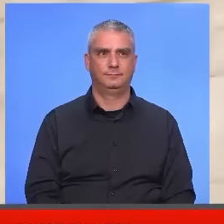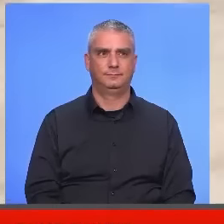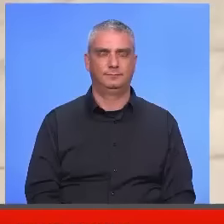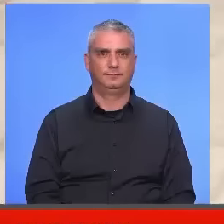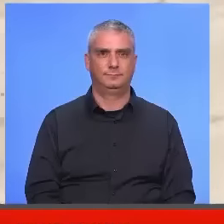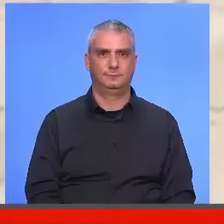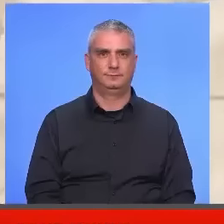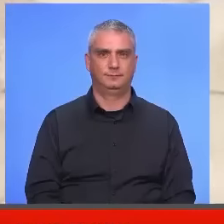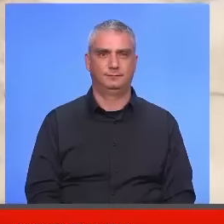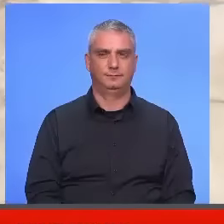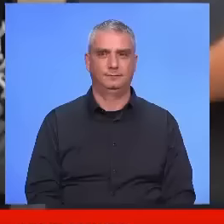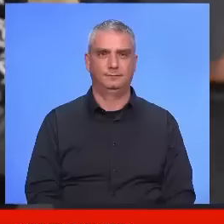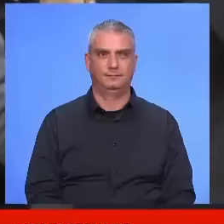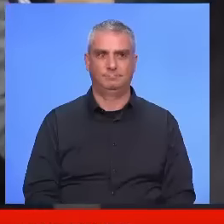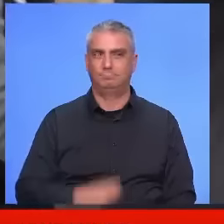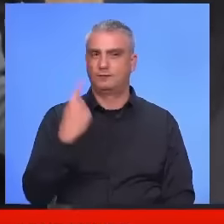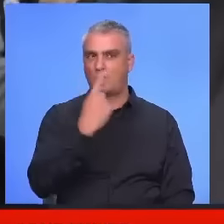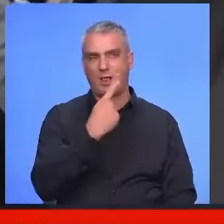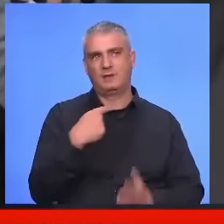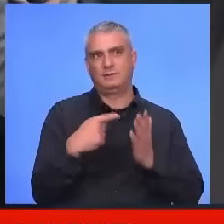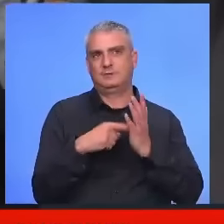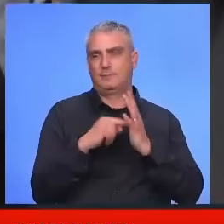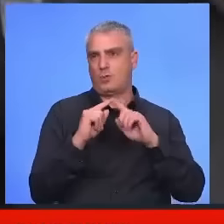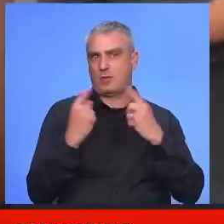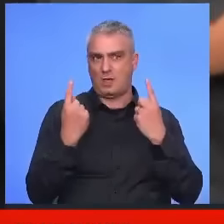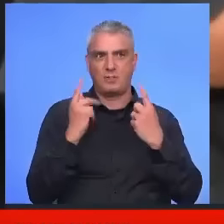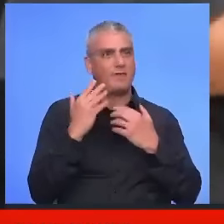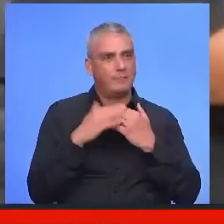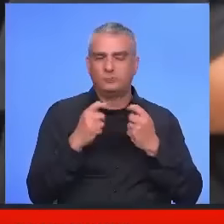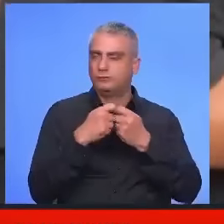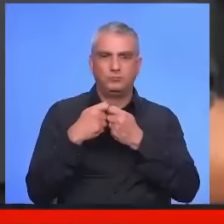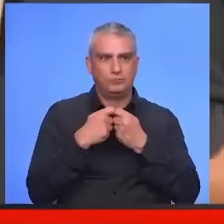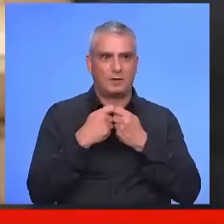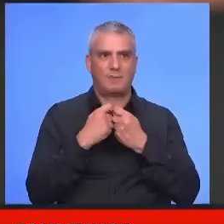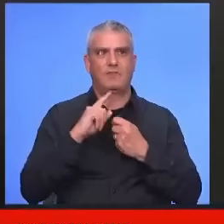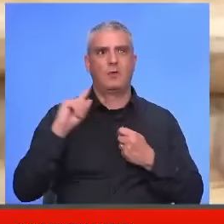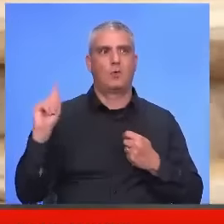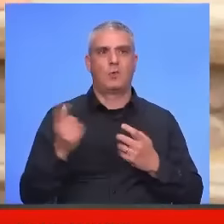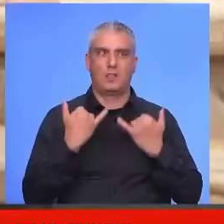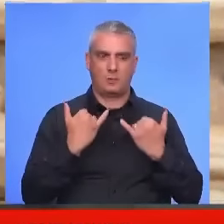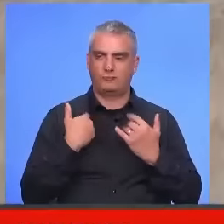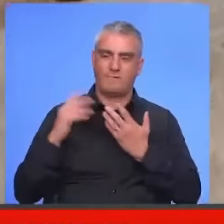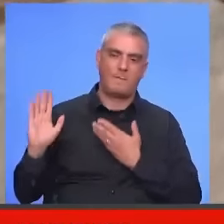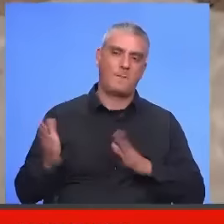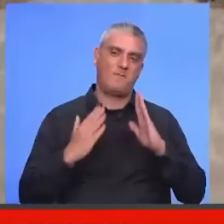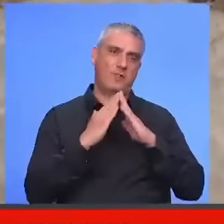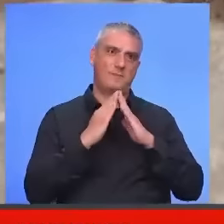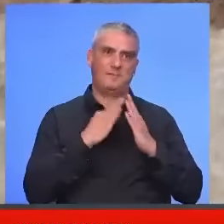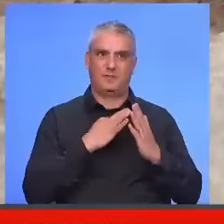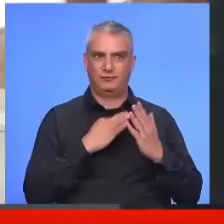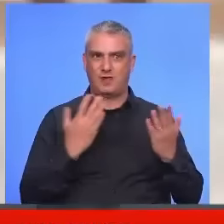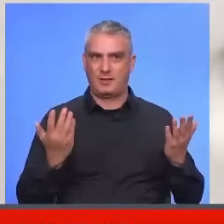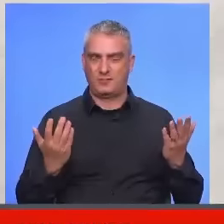אחת. כל אחד פה מסיבות אחרות, אבל בסוף המכנה המשותף שכולנו כרגע מפונים.